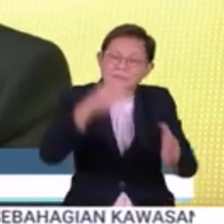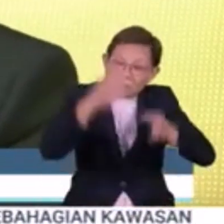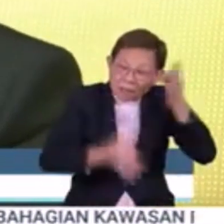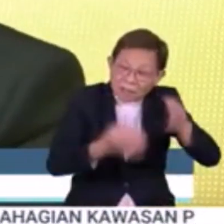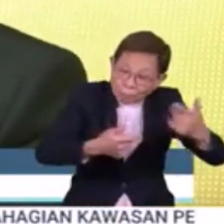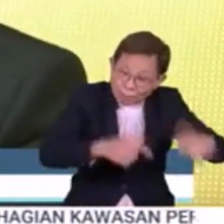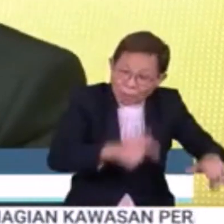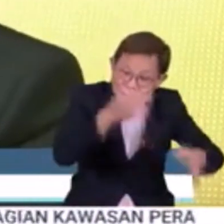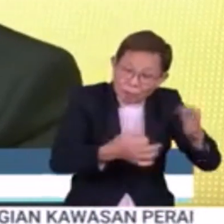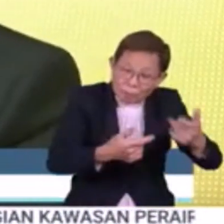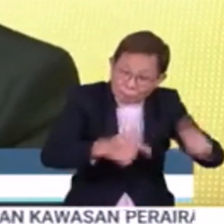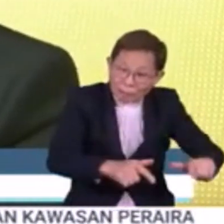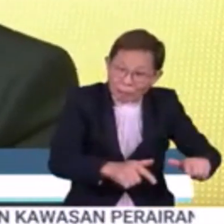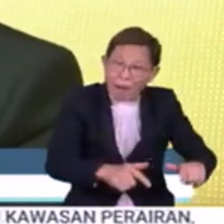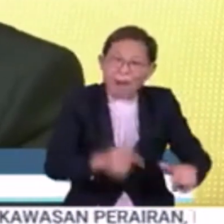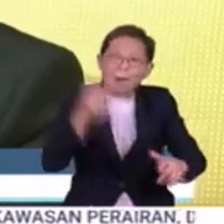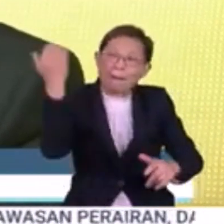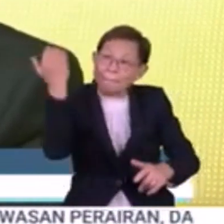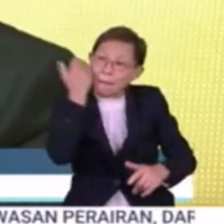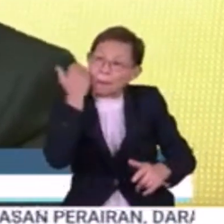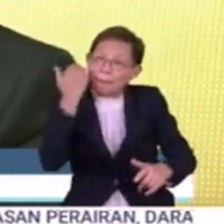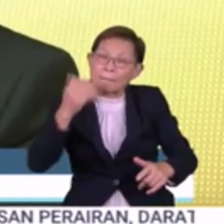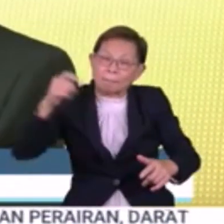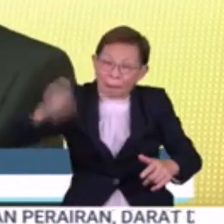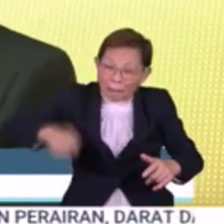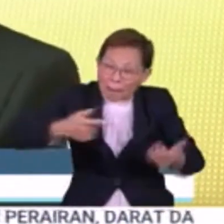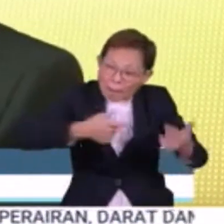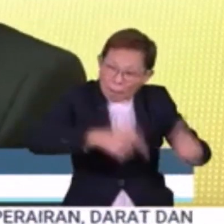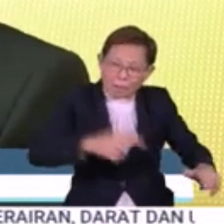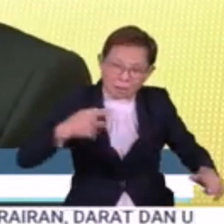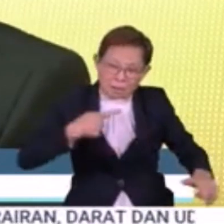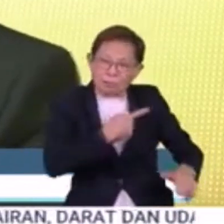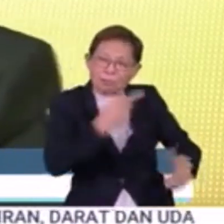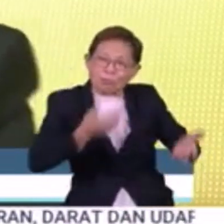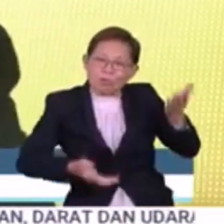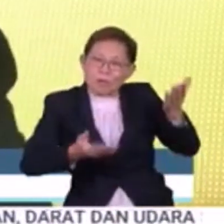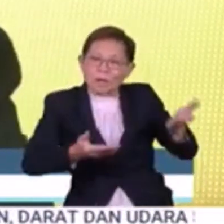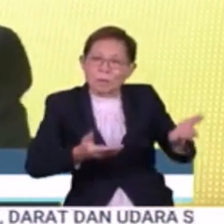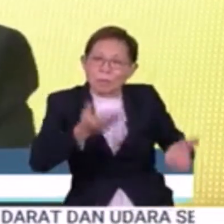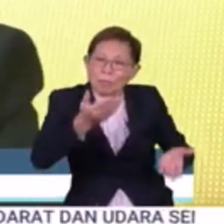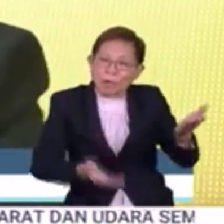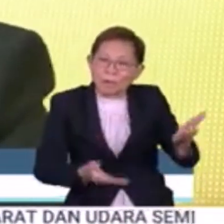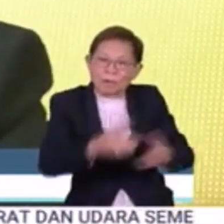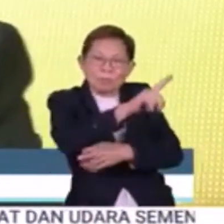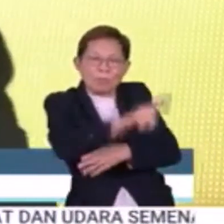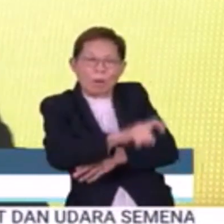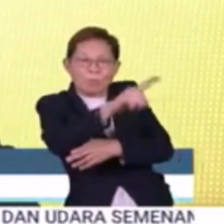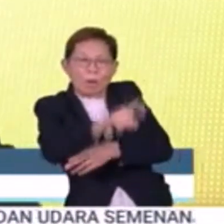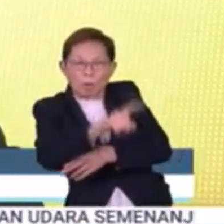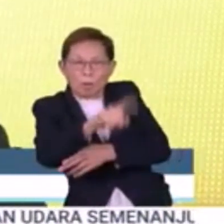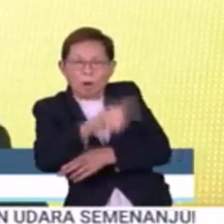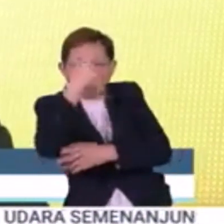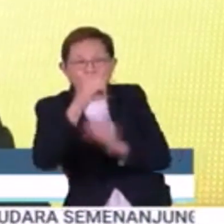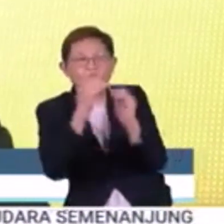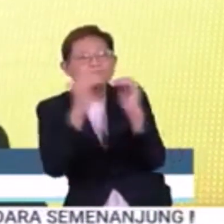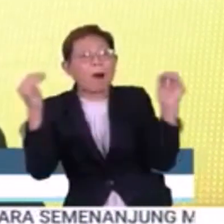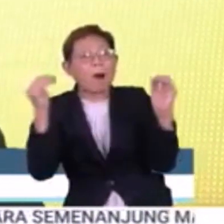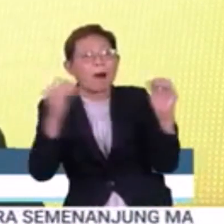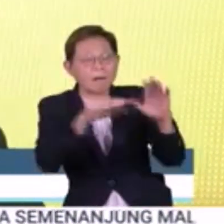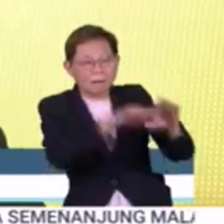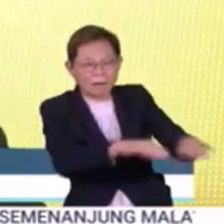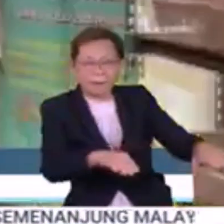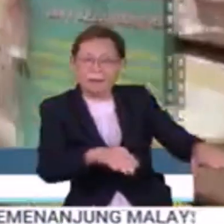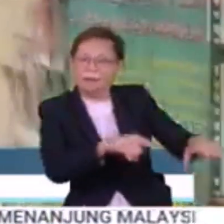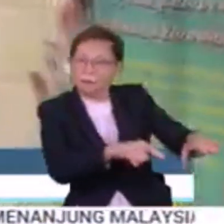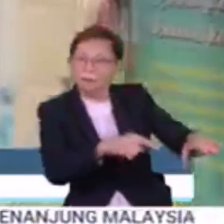sekiranya dibenarkan oleh pihak mahkamah, kita juga mungkin boleh membangkitkan apa-apa persoalan demi keadilan kanak-kanak